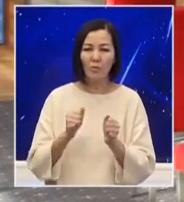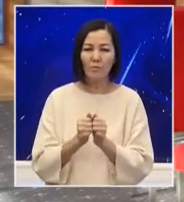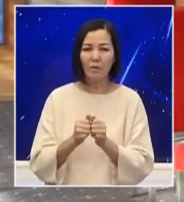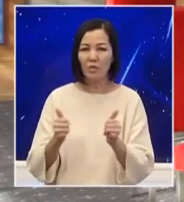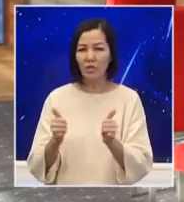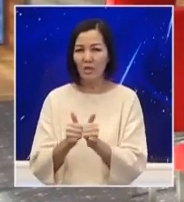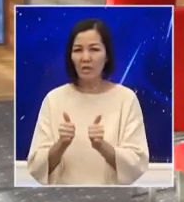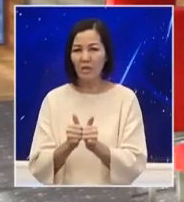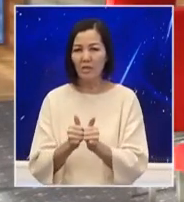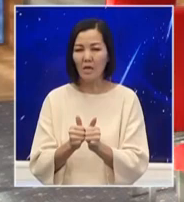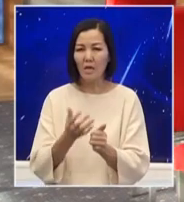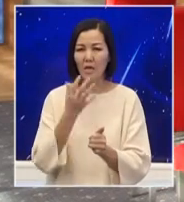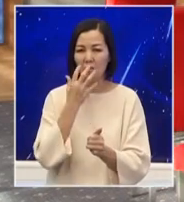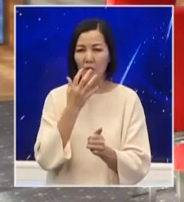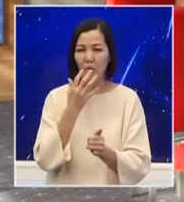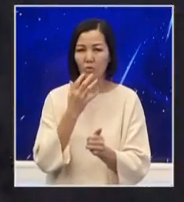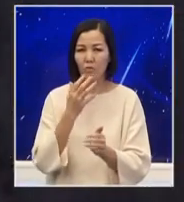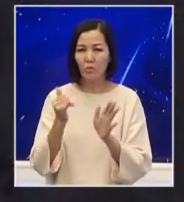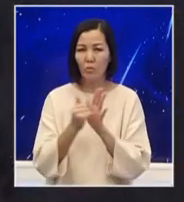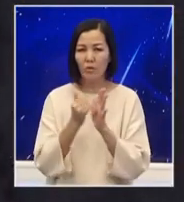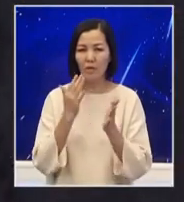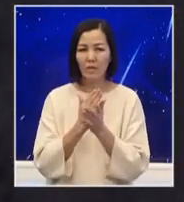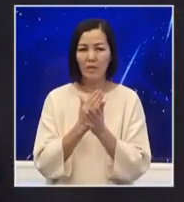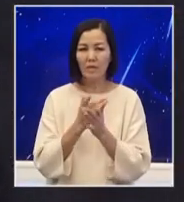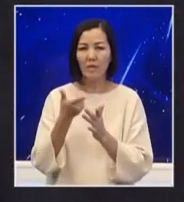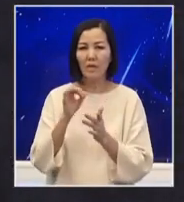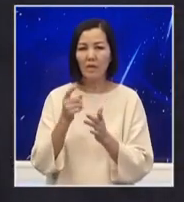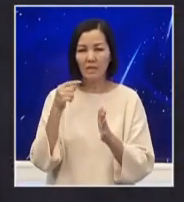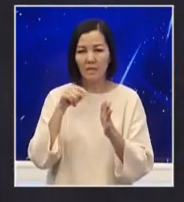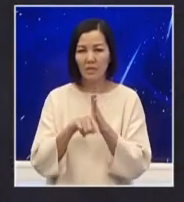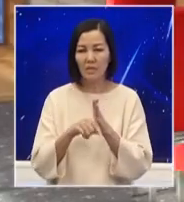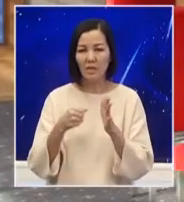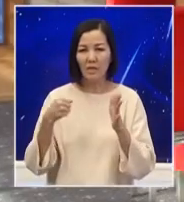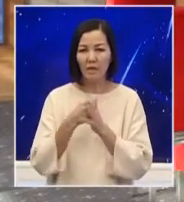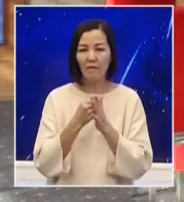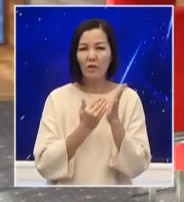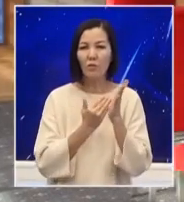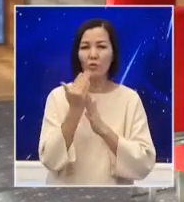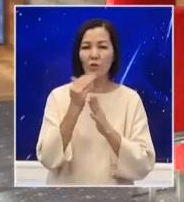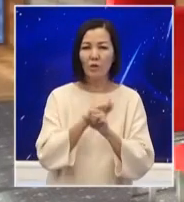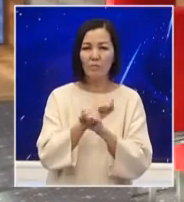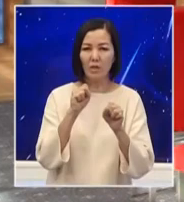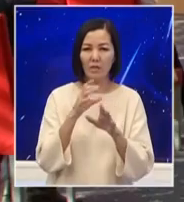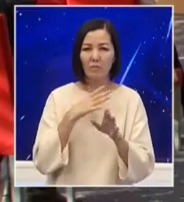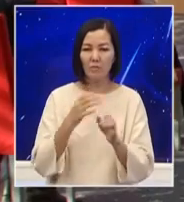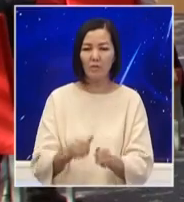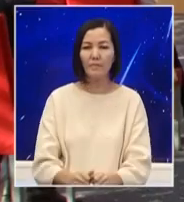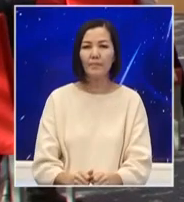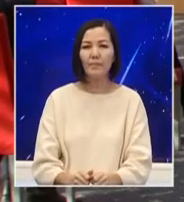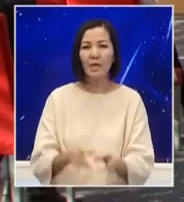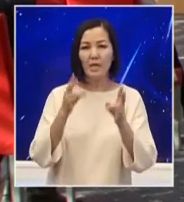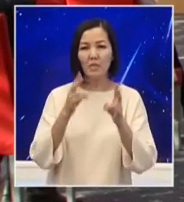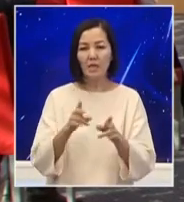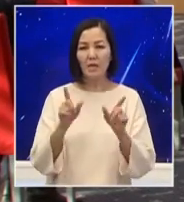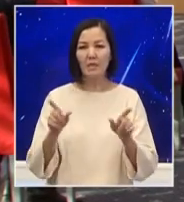пештің қасына жылыту үшін орнатып қойған. Газ баллон ішінде қысымы көтеріліп, газ жарылысы орын алып отыр. Жарақат